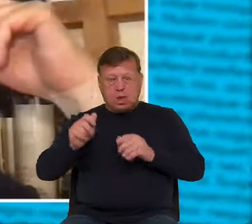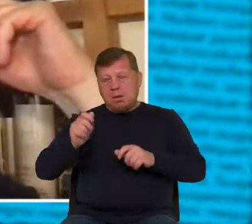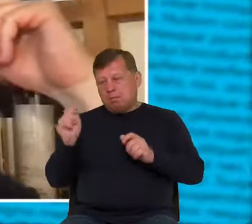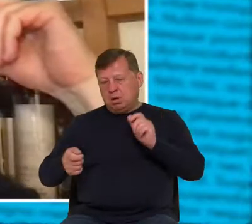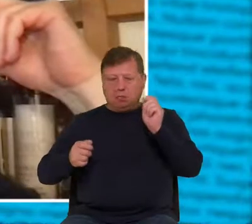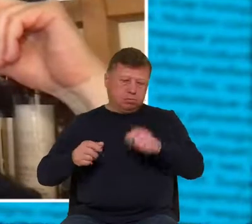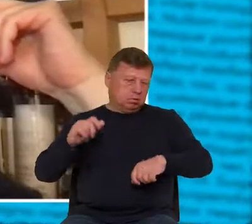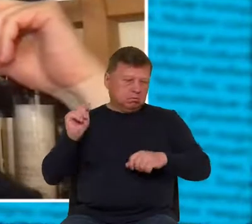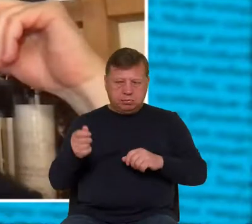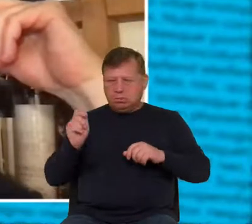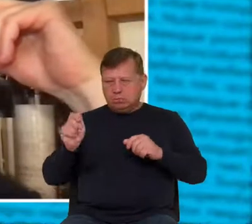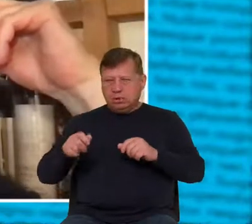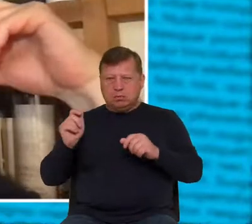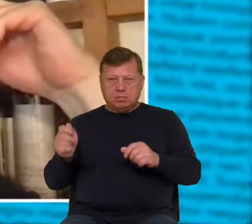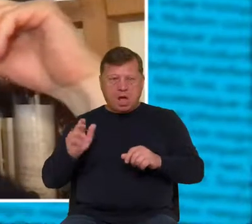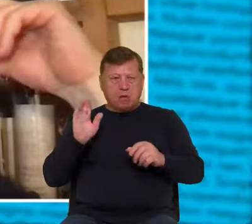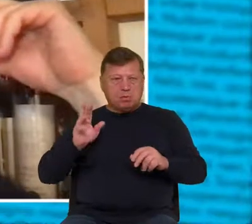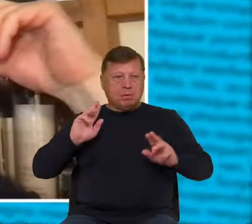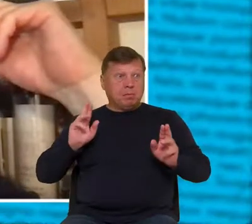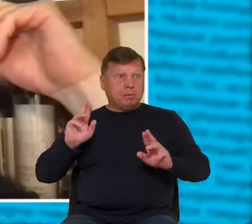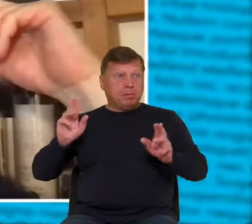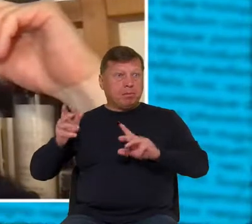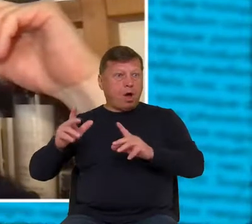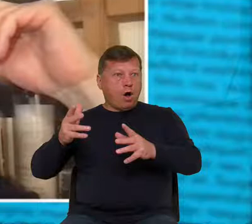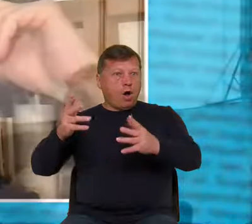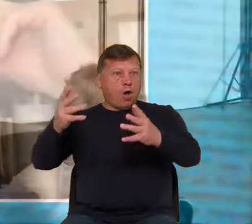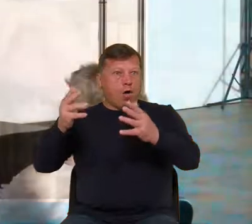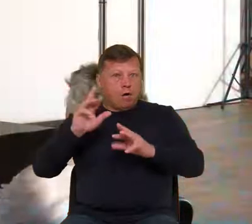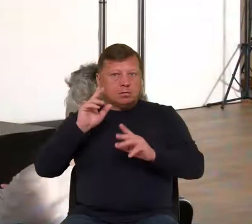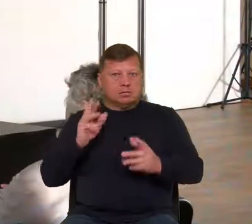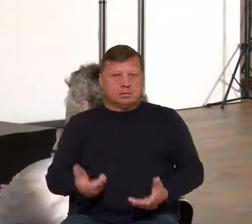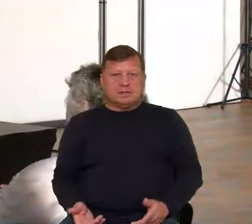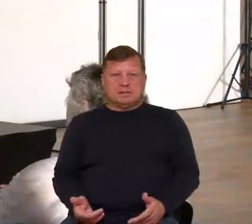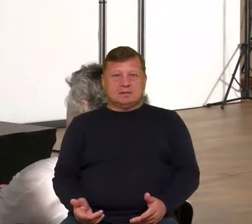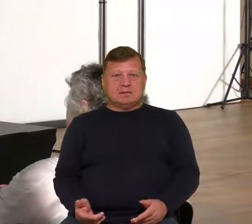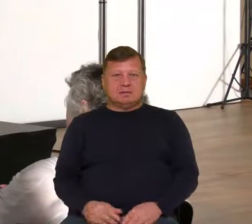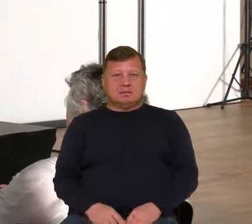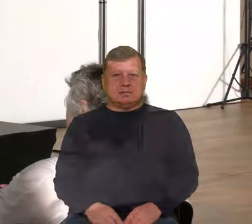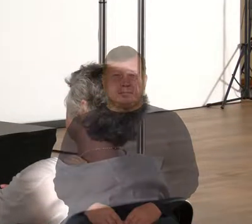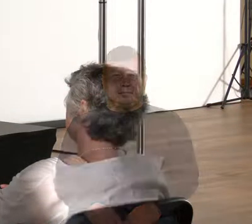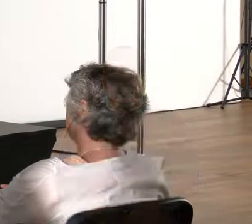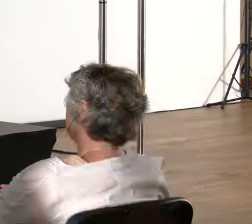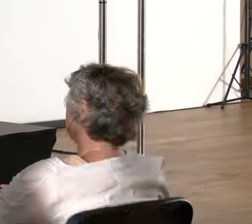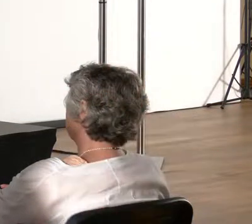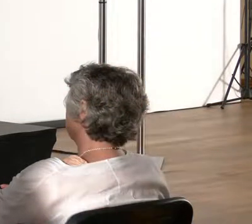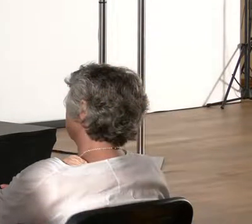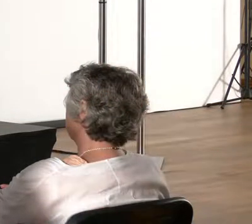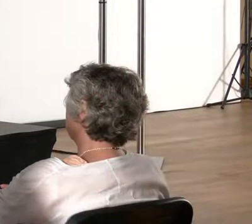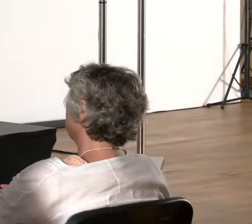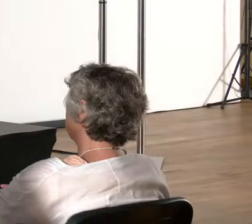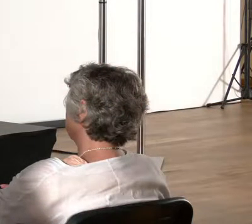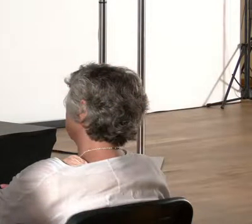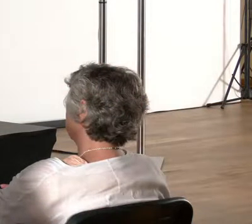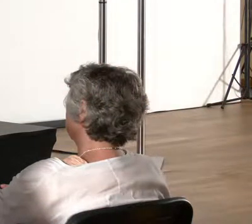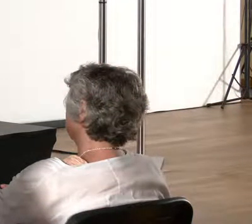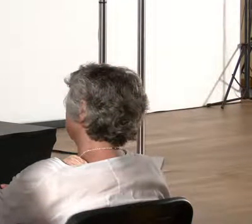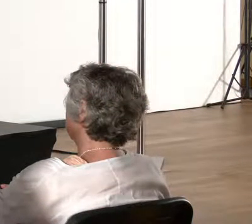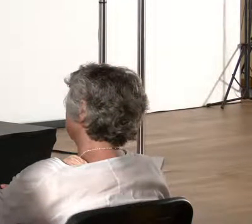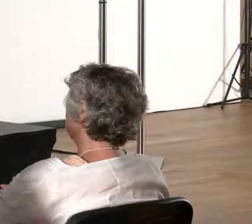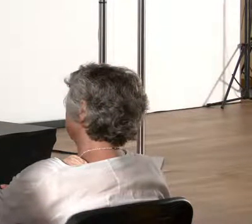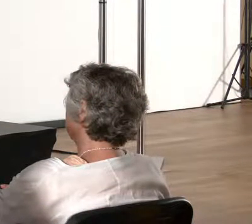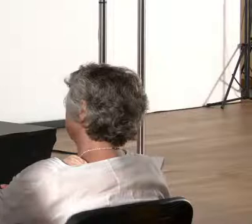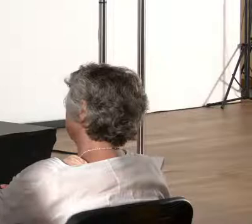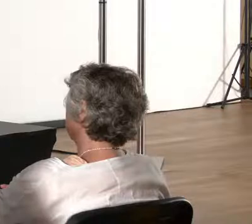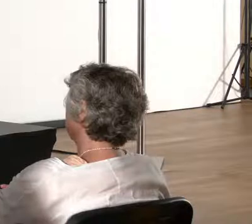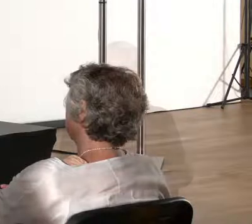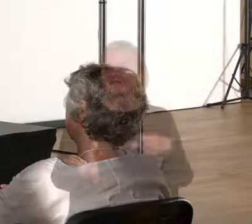potem nagle pojawia się jakieś brzmienie i przychodzi do nich? To bardzo ciekawe, bo wydaje mi